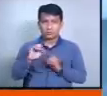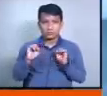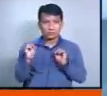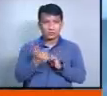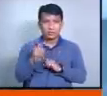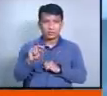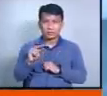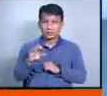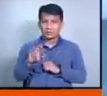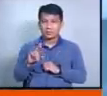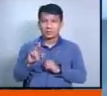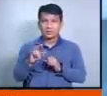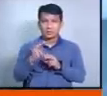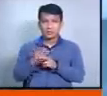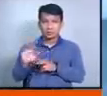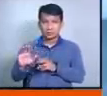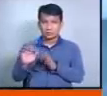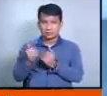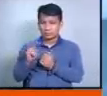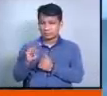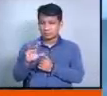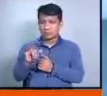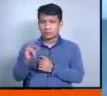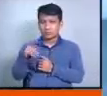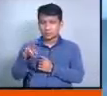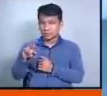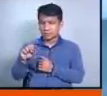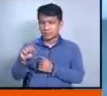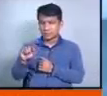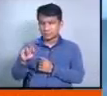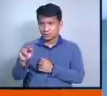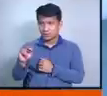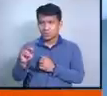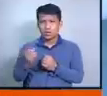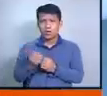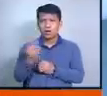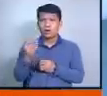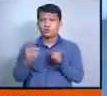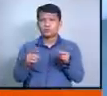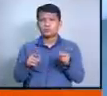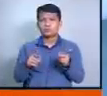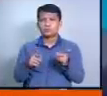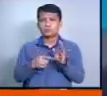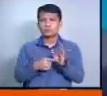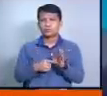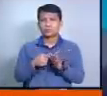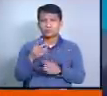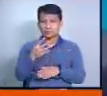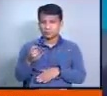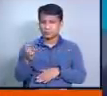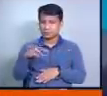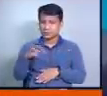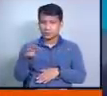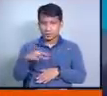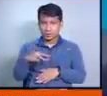yan. Pangalan po ng agency nyo, sir, ay Parisan Security Agency. Magkano po yung sasahod nyo? 466